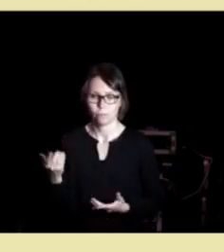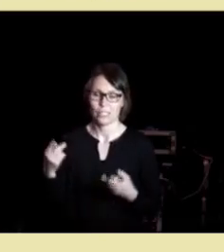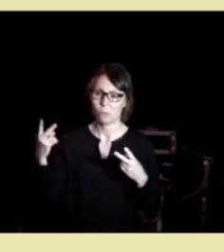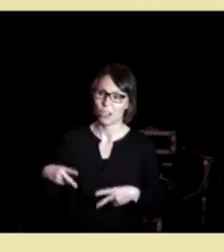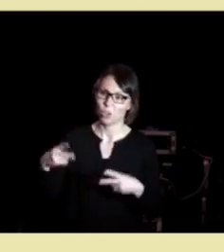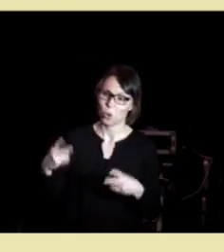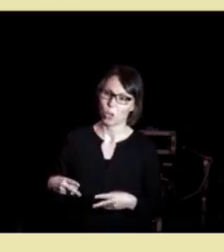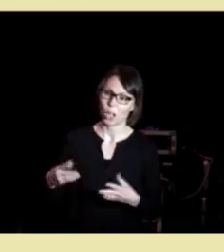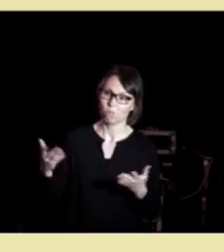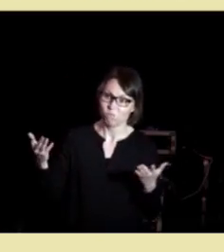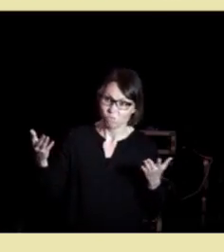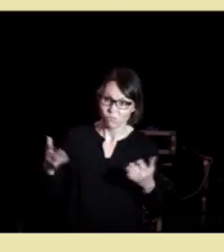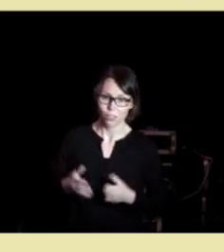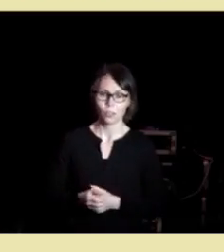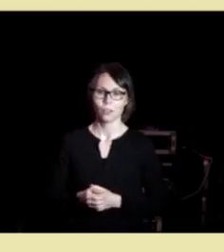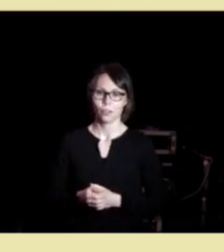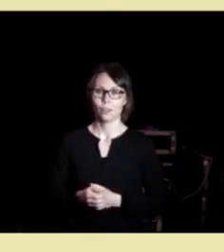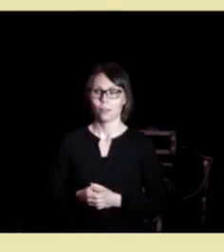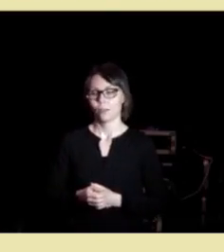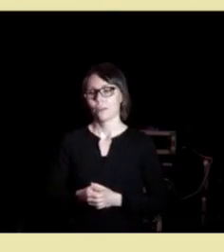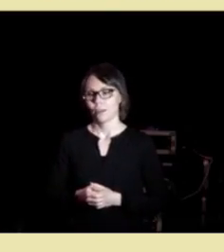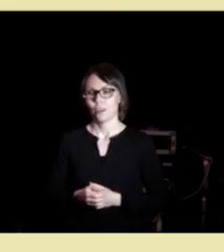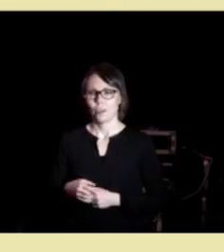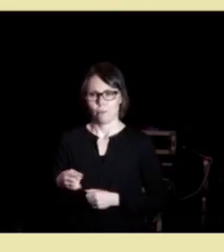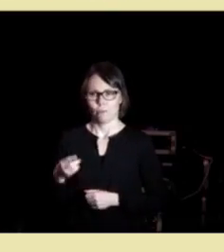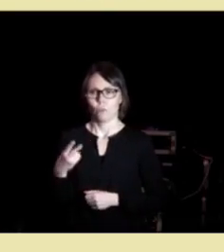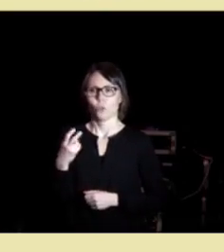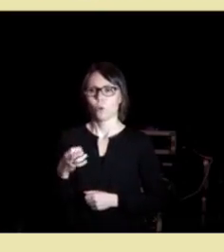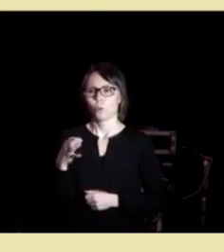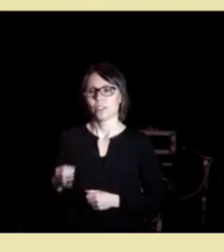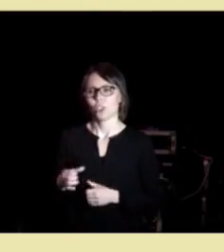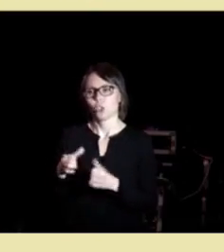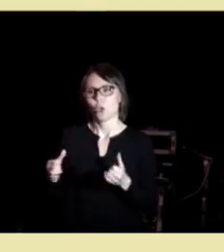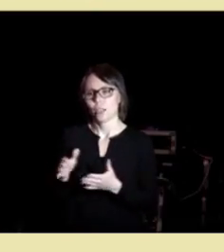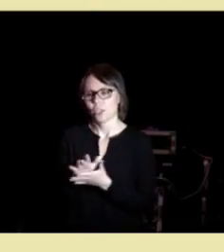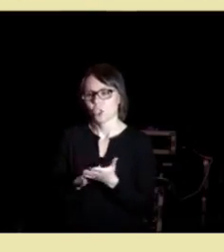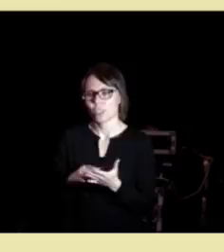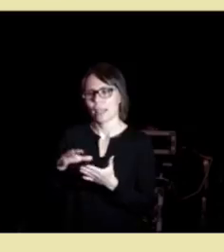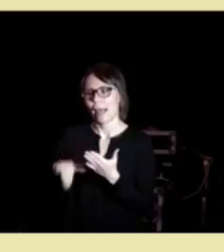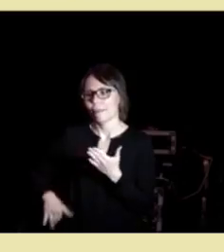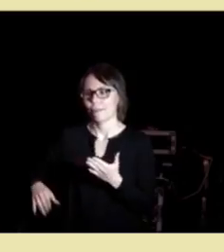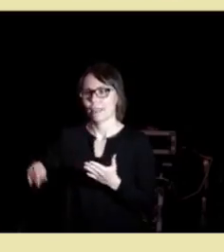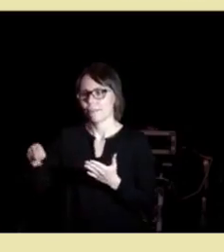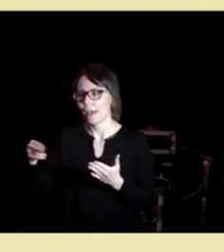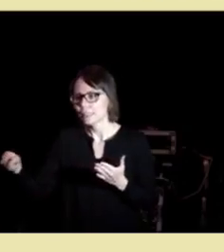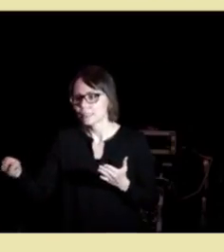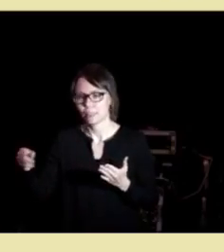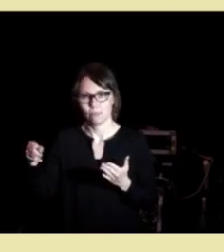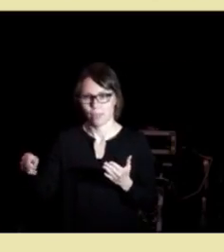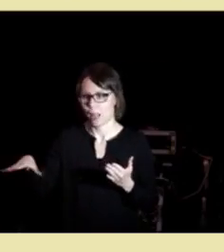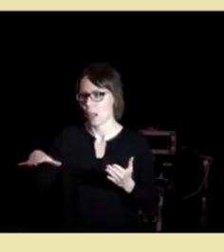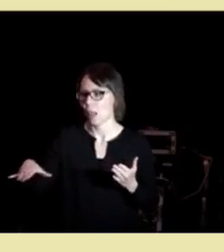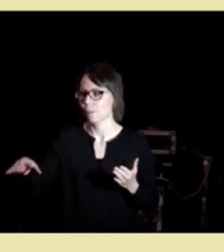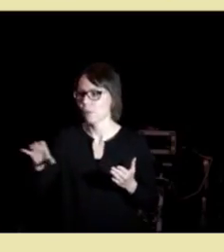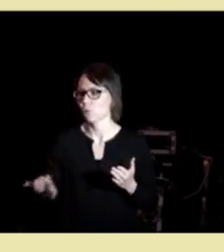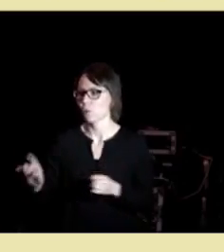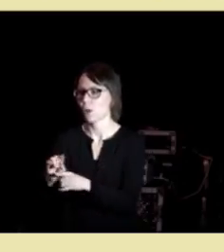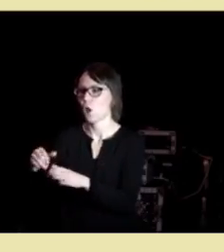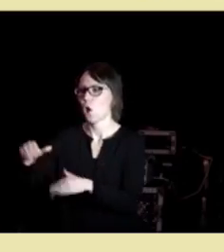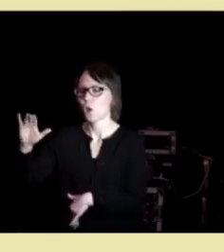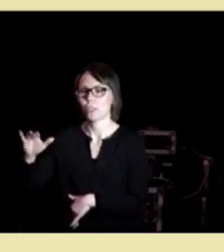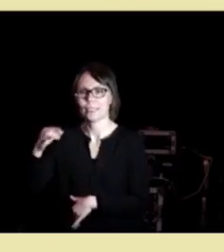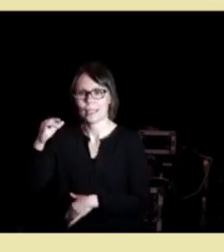rolle. Vel, vi har en 20% større sannsynlighet enn Schweiz, som det land i Europa med høyest